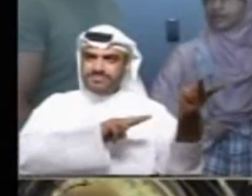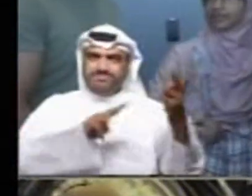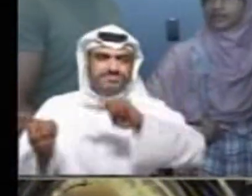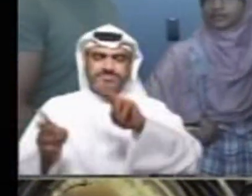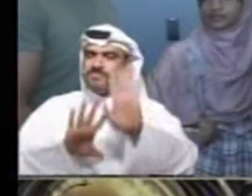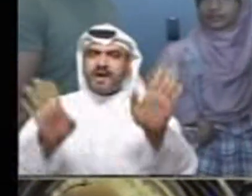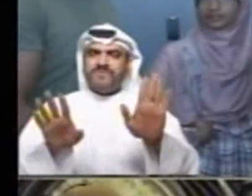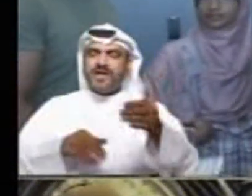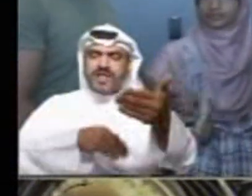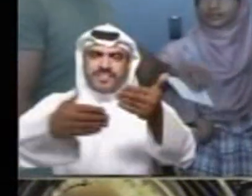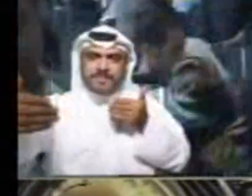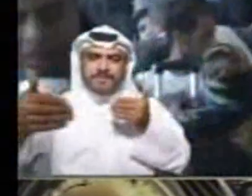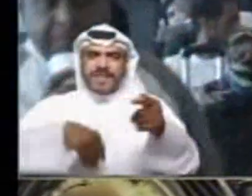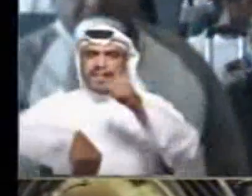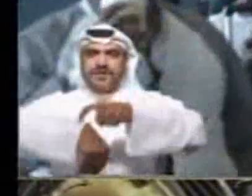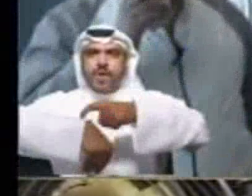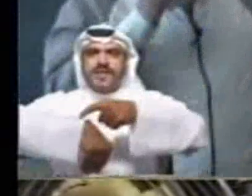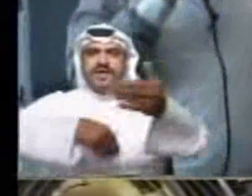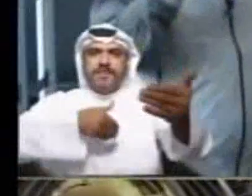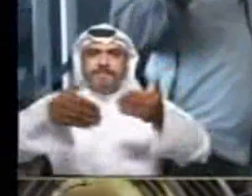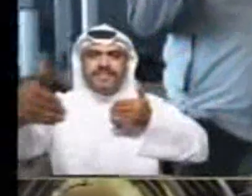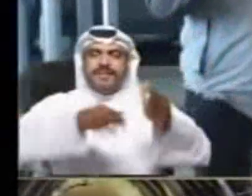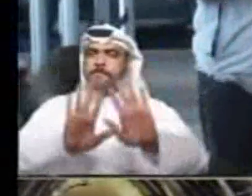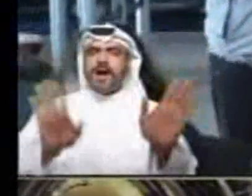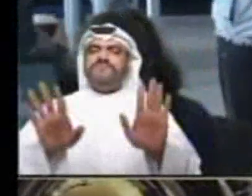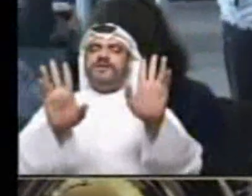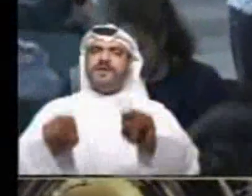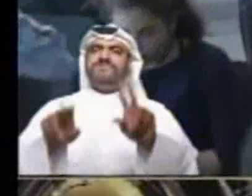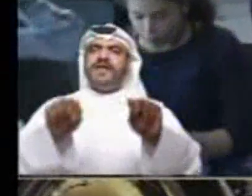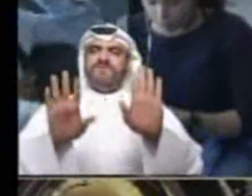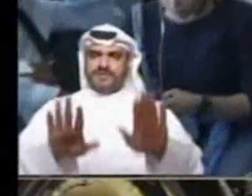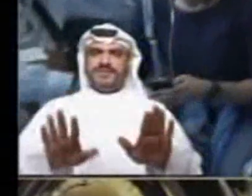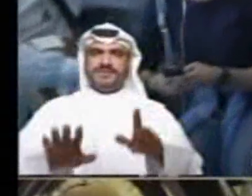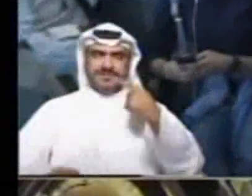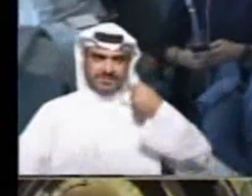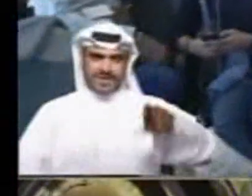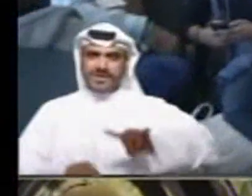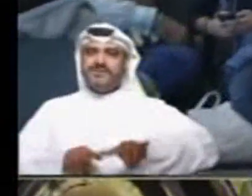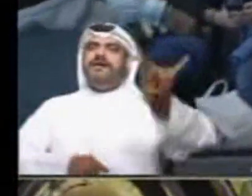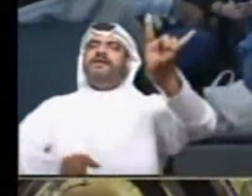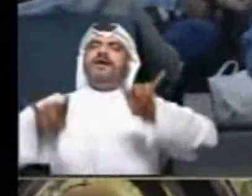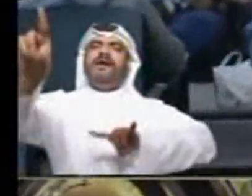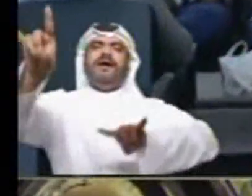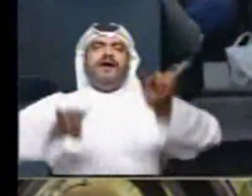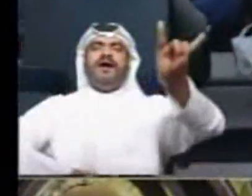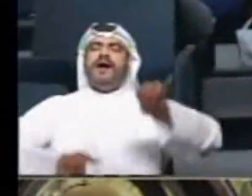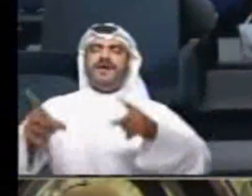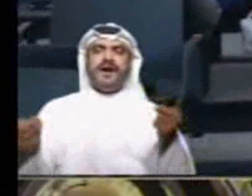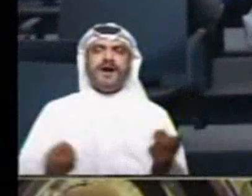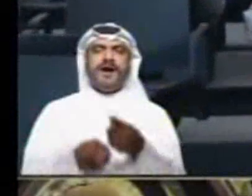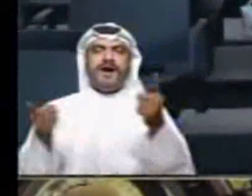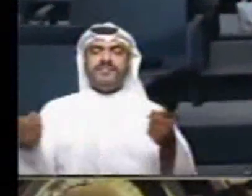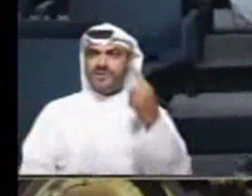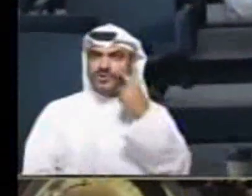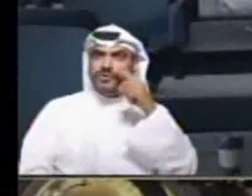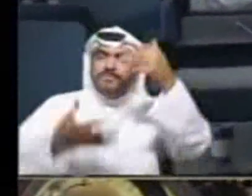التيفور. المبنى ككل احنا مفعلين خطة الطوارئ بالتعاون مع جميع الجهات العاملة على رأسهم وزارة الداخلية،